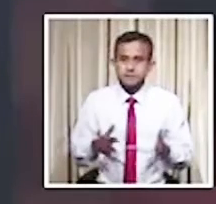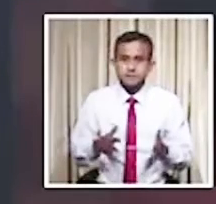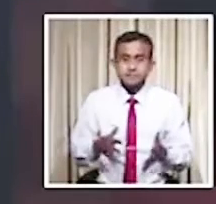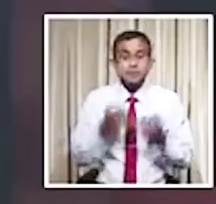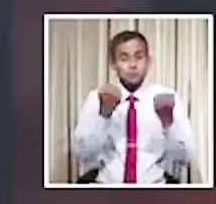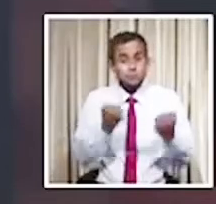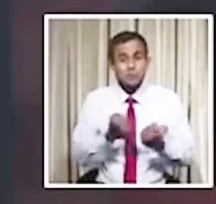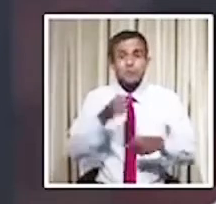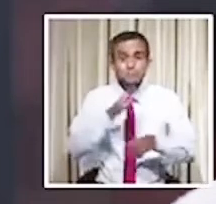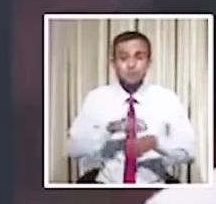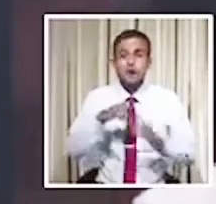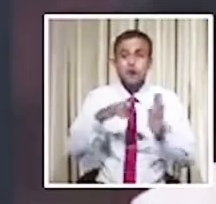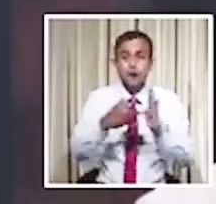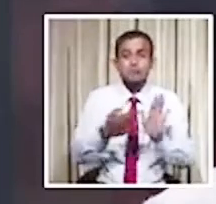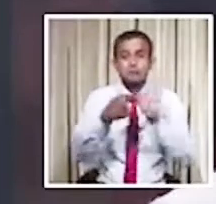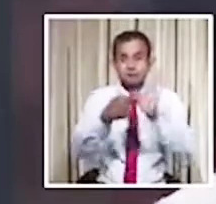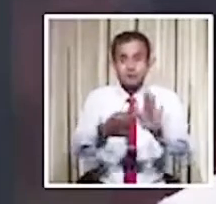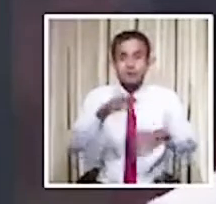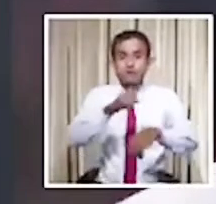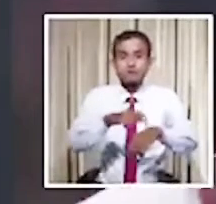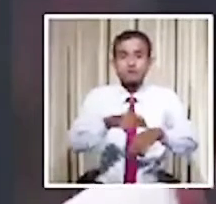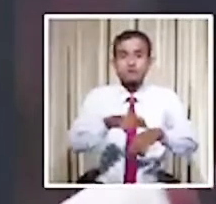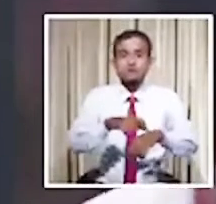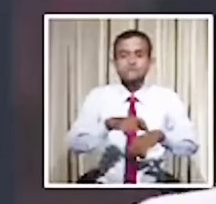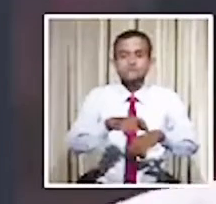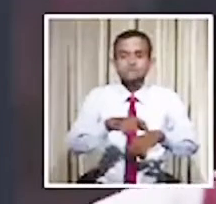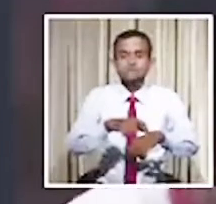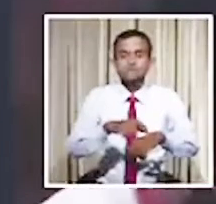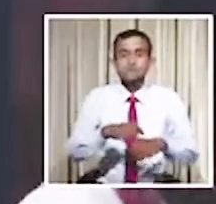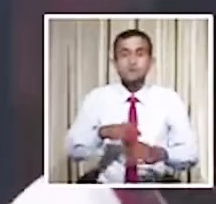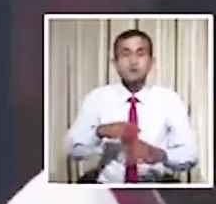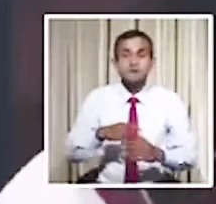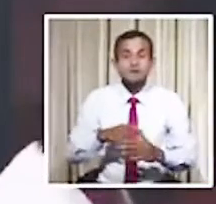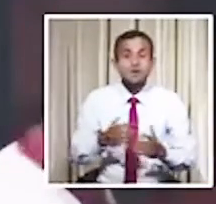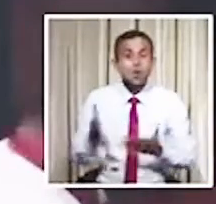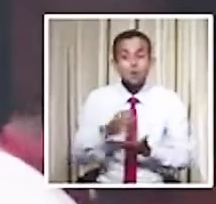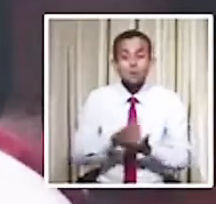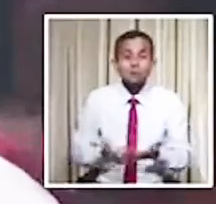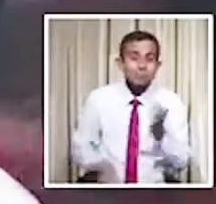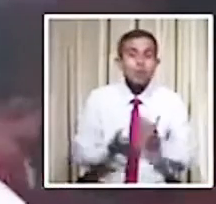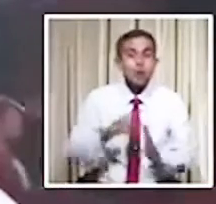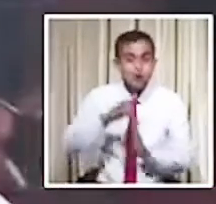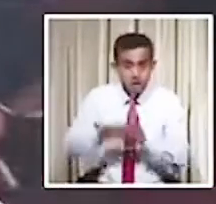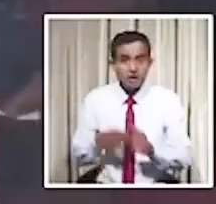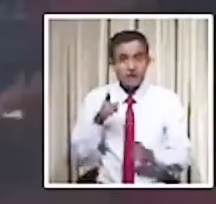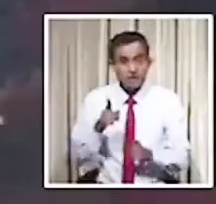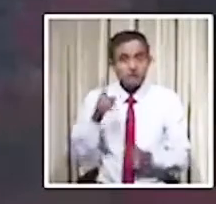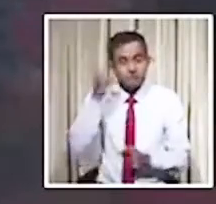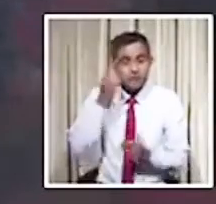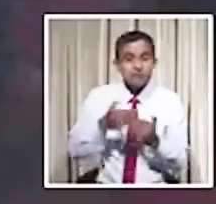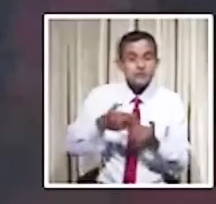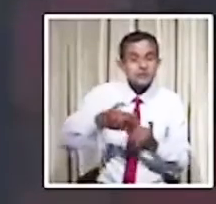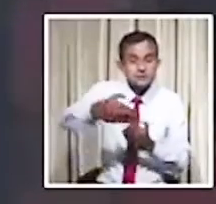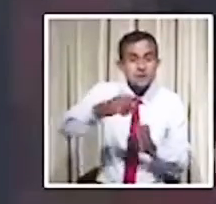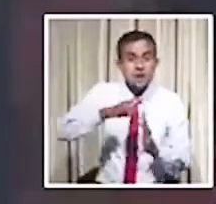பாரிய சவாலுக்கு மத்தியில் பாதீட்டை சமர்ப்பித்துள்ளமைக்காக நிதி அமைச்சருக்கு நன்றியை தெரிவித்துக் கொள்கின்றோம். இலங்கைக்கு வருமானம் கிடைப்பதற்கு பல வழிகள்